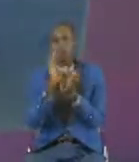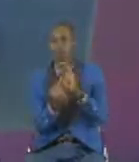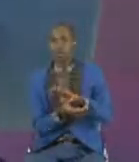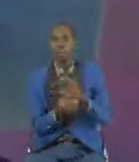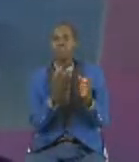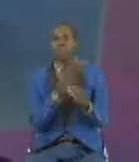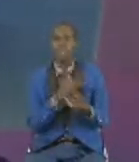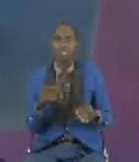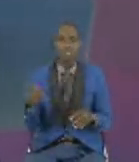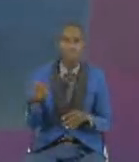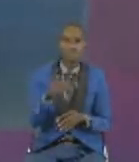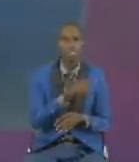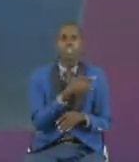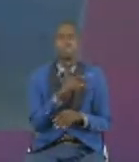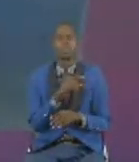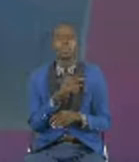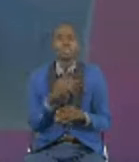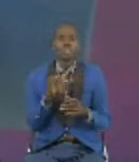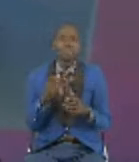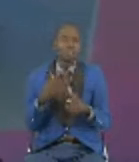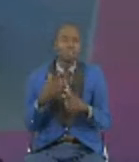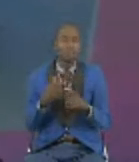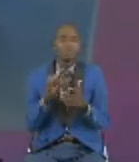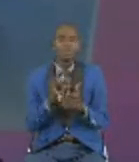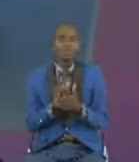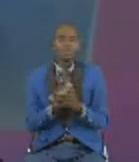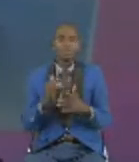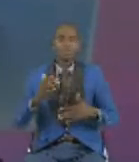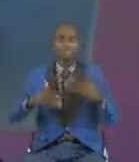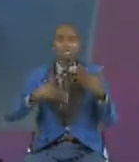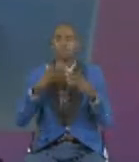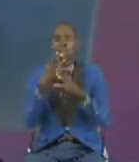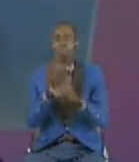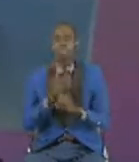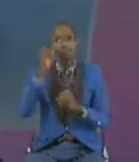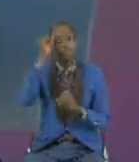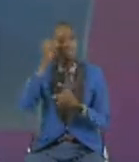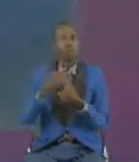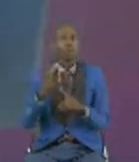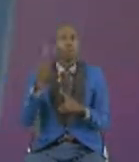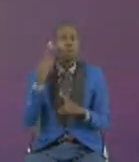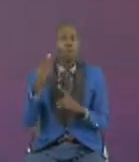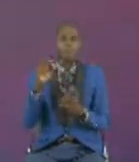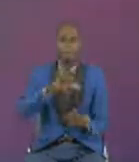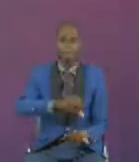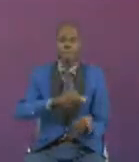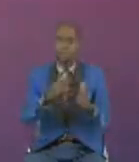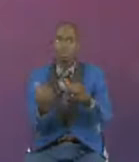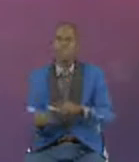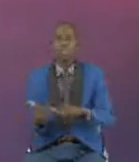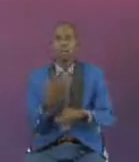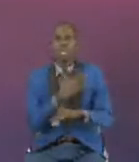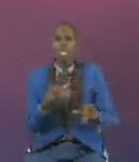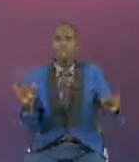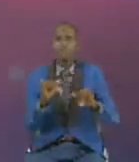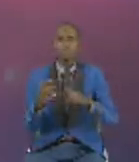conversion. Mais ceux qui acceptèrent sa parole furent baptisés. Et ce jour-là, le nombre des